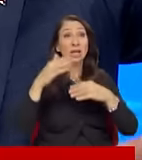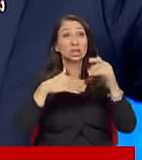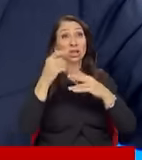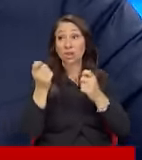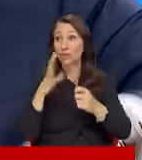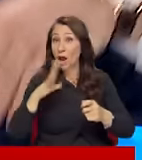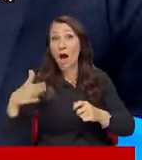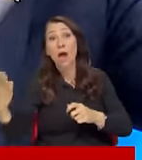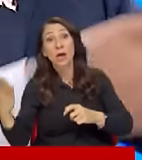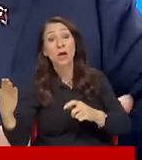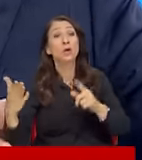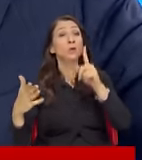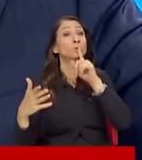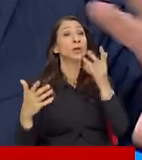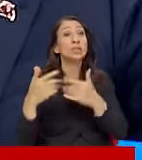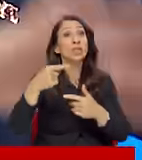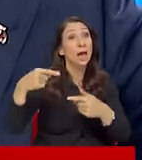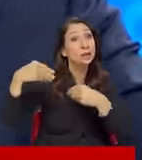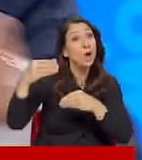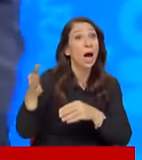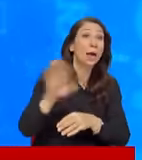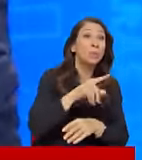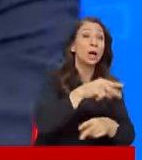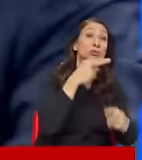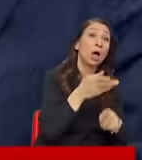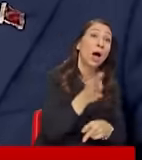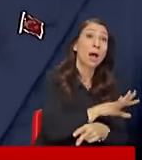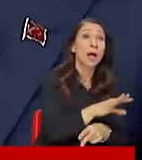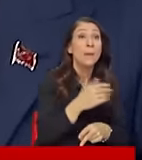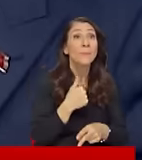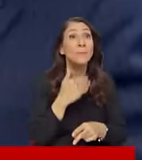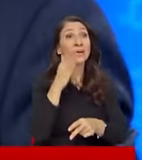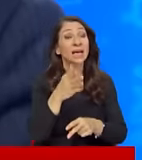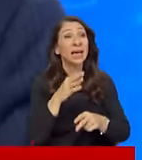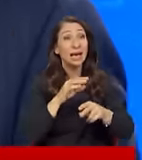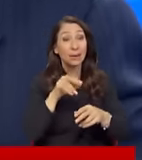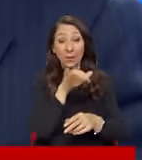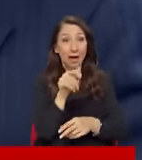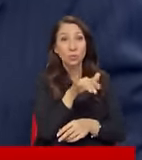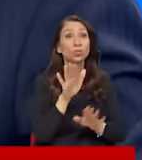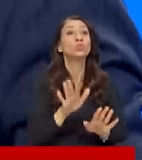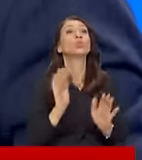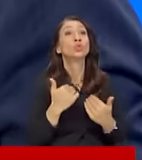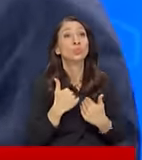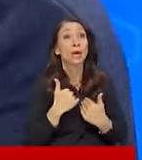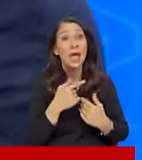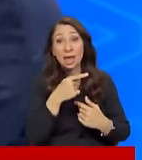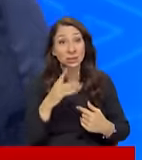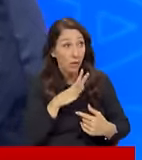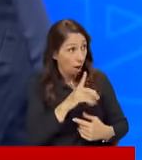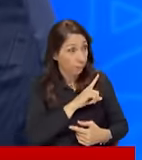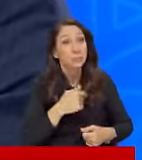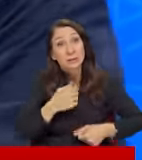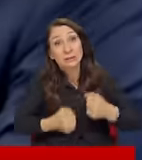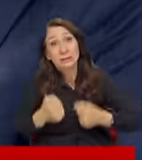işimiz vardı ayrı. Yüzlerce daire satıyordum. O ayrı ama bura ayrı. Ben bir de gidip kasada da durmuyordum. Yani eksik mi var?